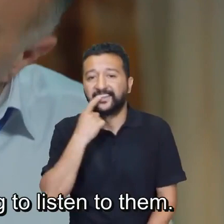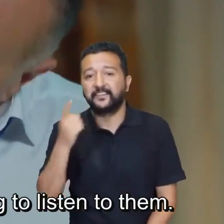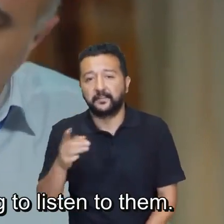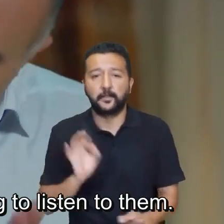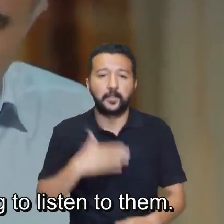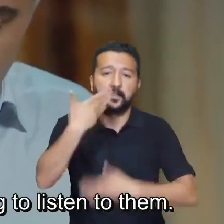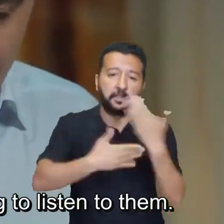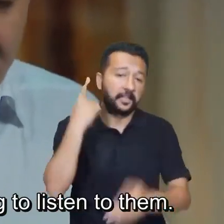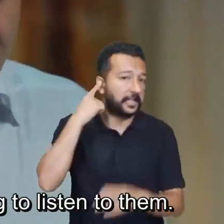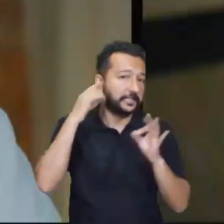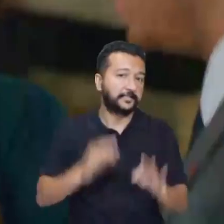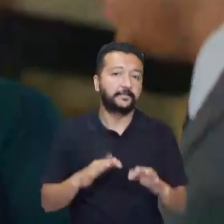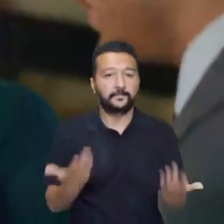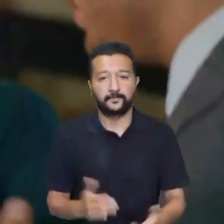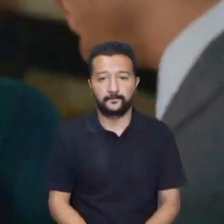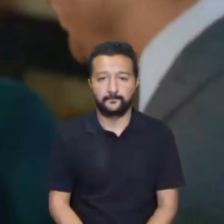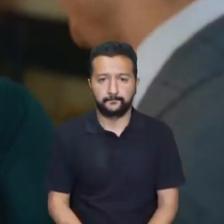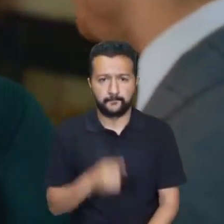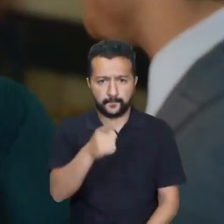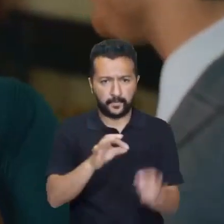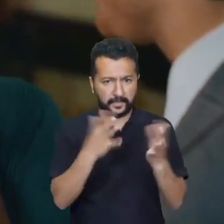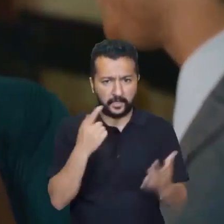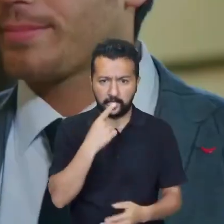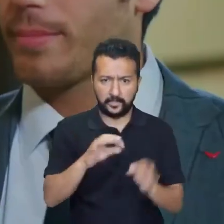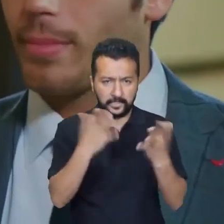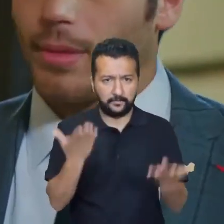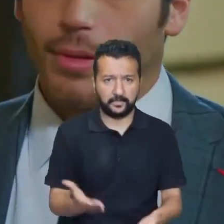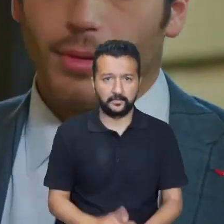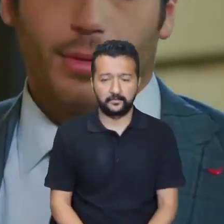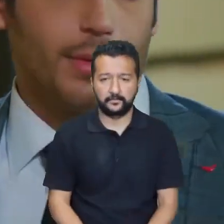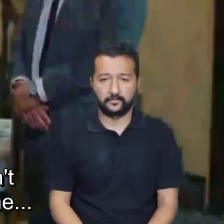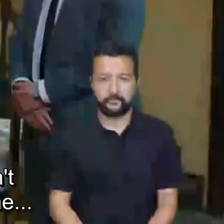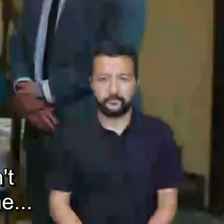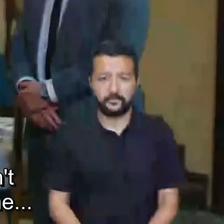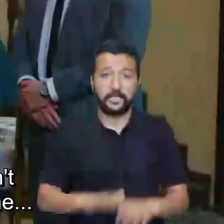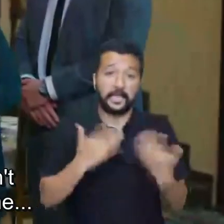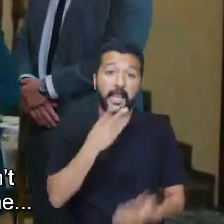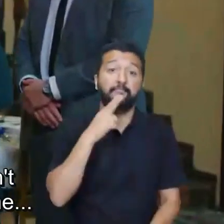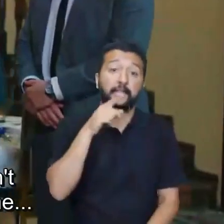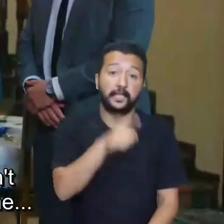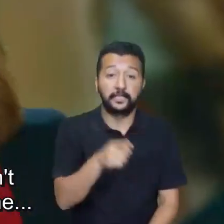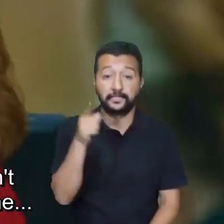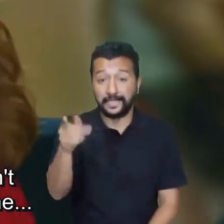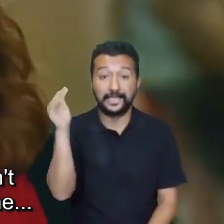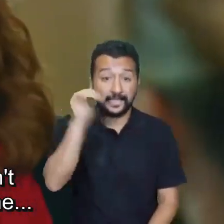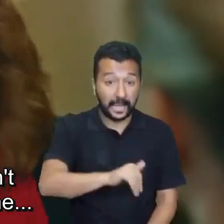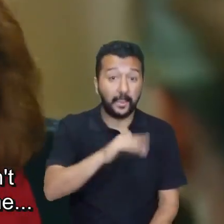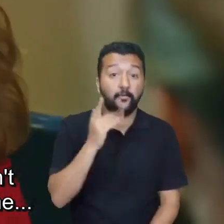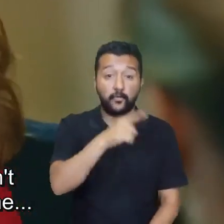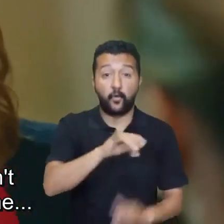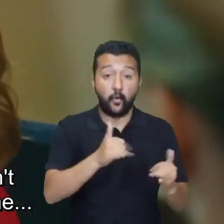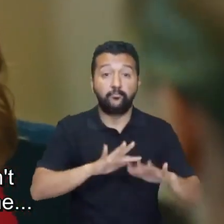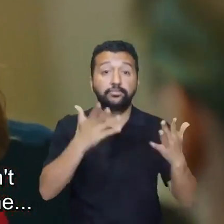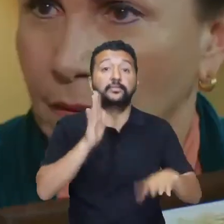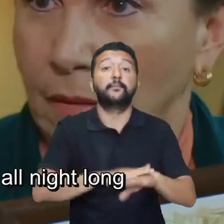dişçiydi. Bunları dinleyeceğiz yani. O ne demekmiş öyle? Diplomaya sarıldı. Yani ablacığım, eğer sen gelip de